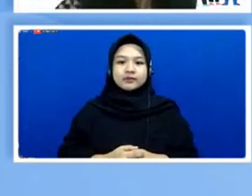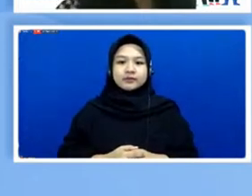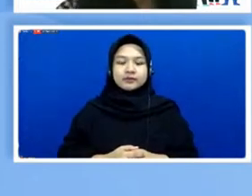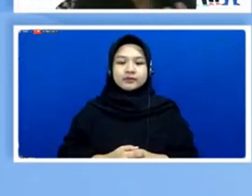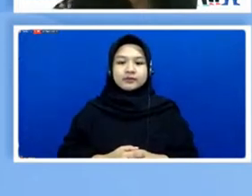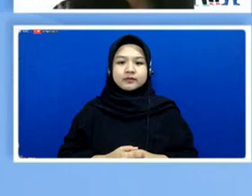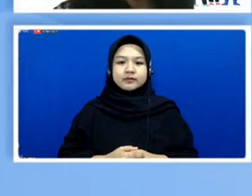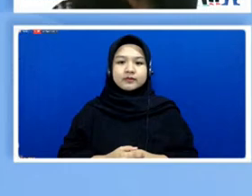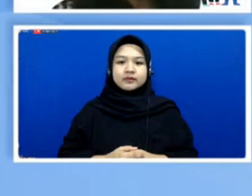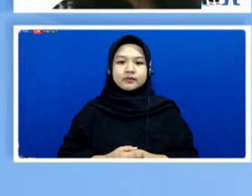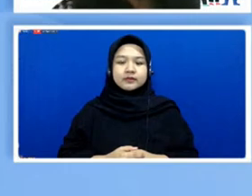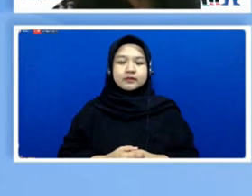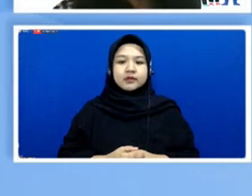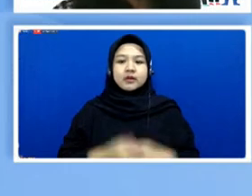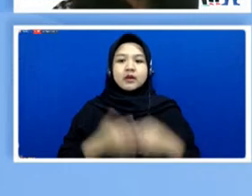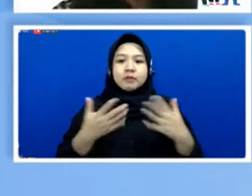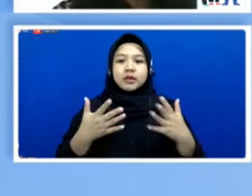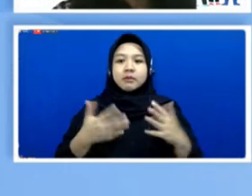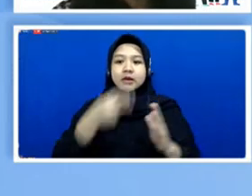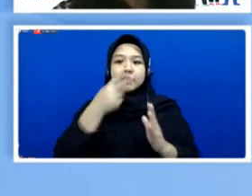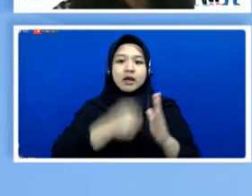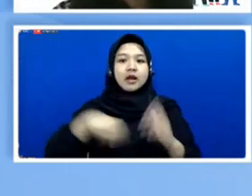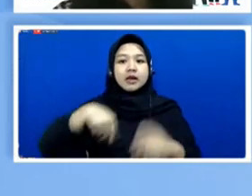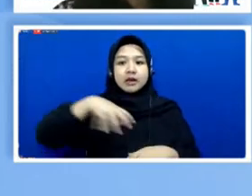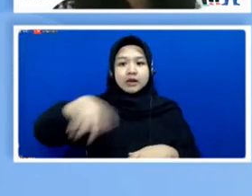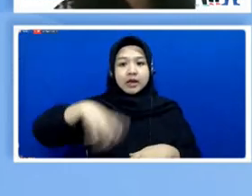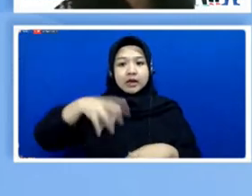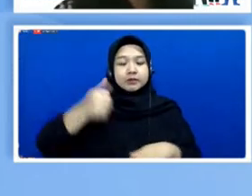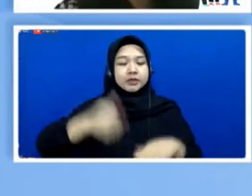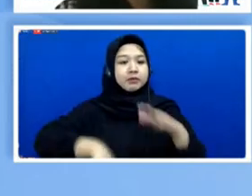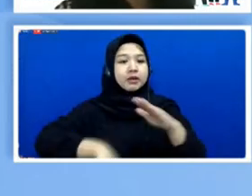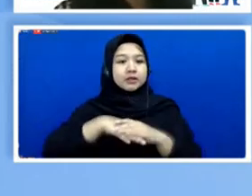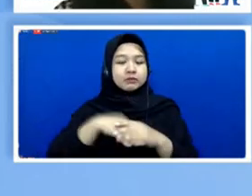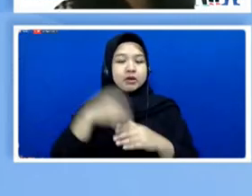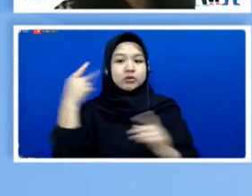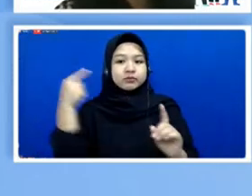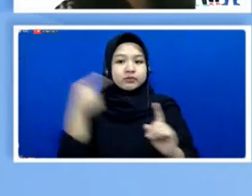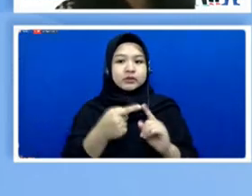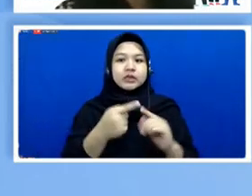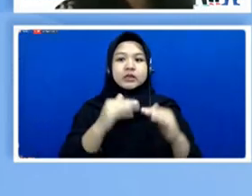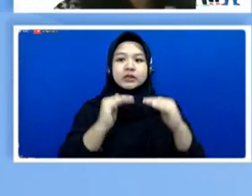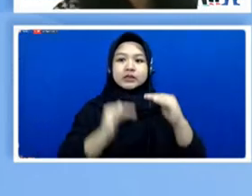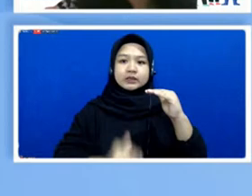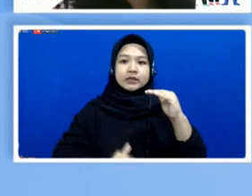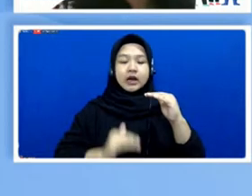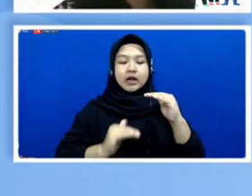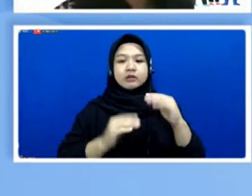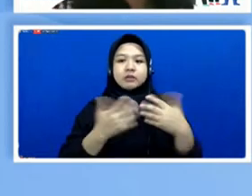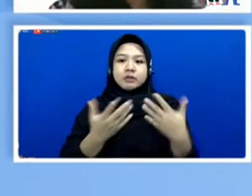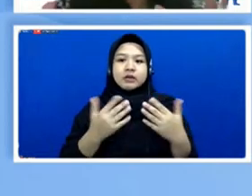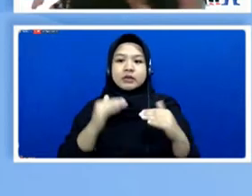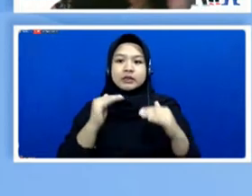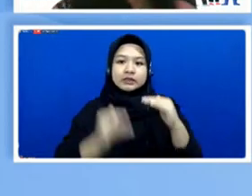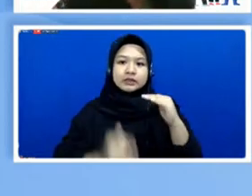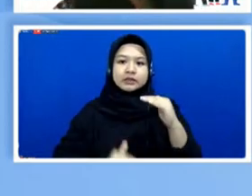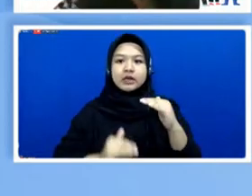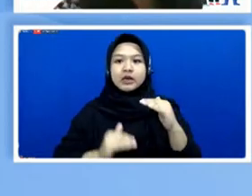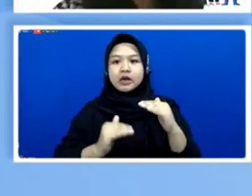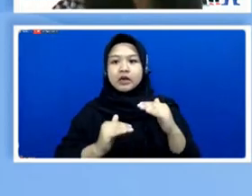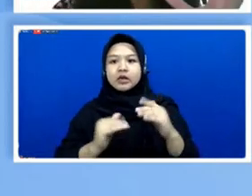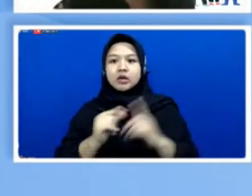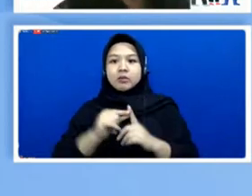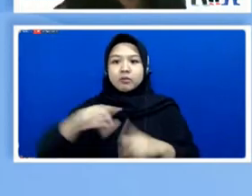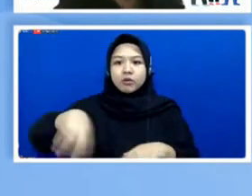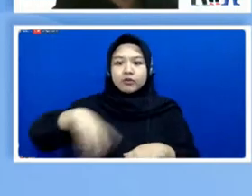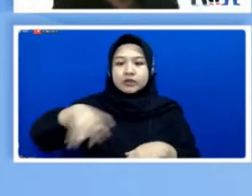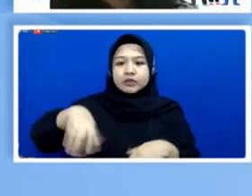Baik. Nah, sekarang bagaimana anggaran daerah bisa dimaksimalkan untuk menyasar kesenjangan-kesenjangan tersebut, baik kesenjangan antar provinsi